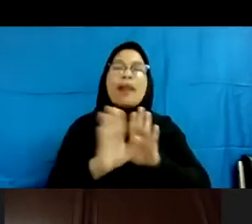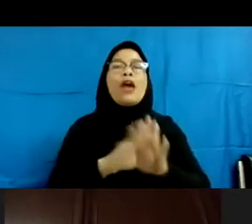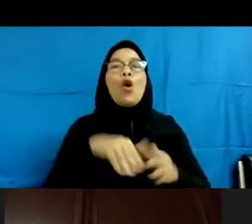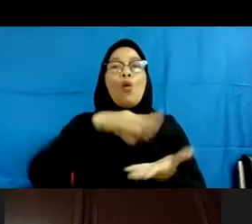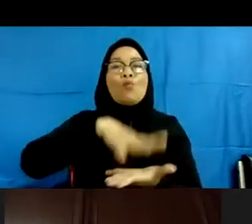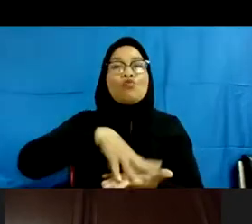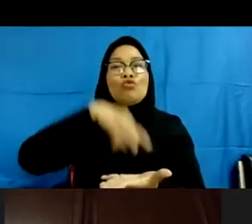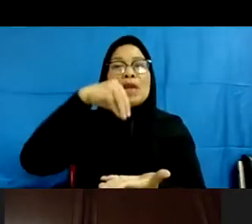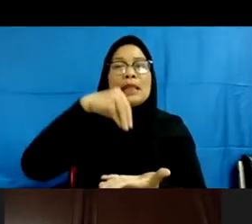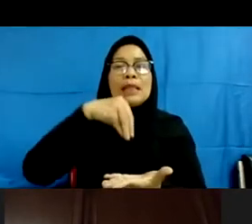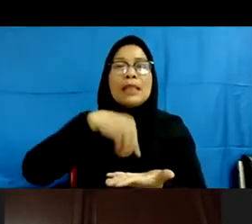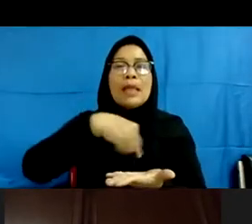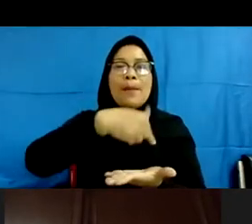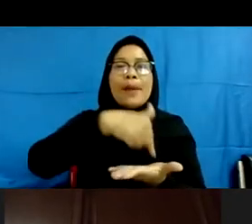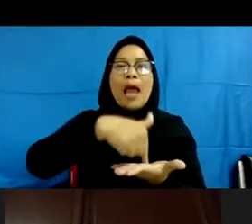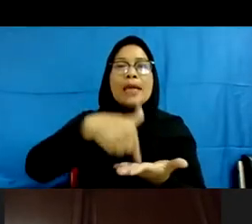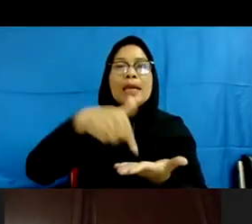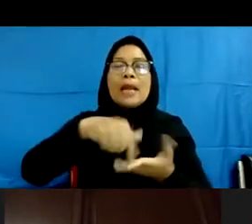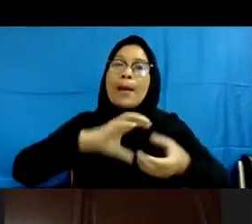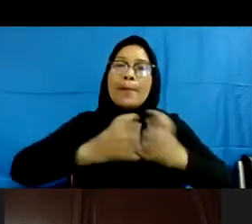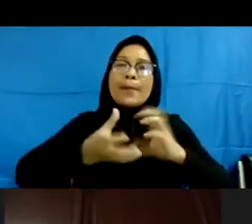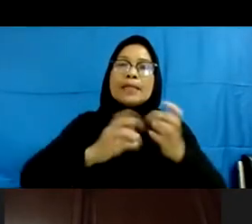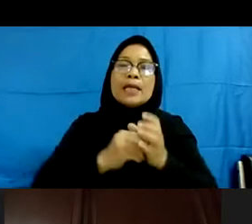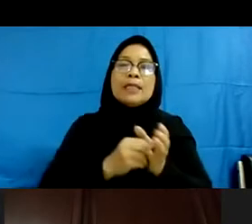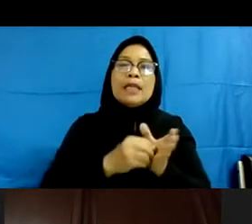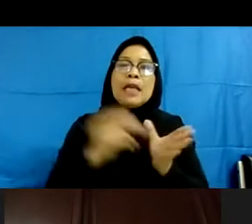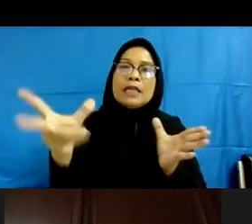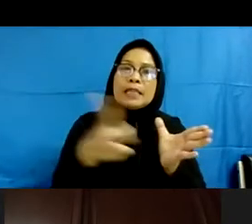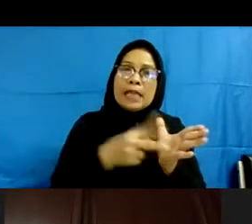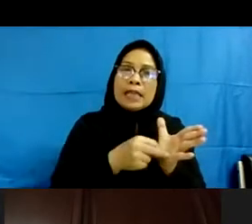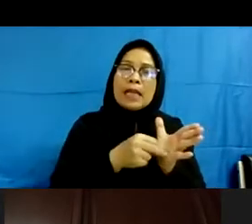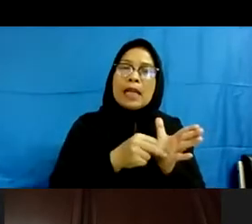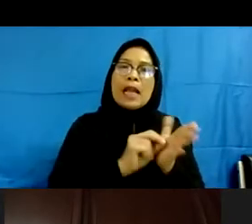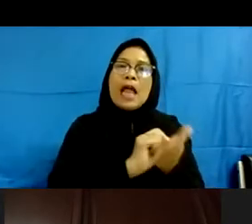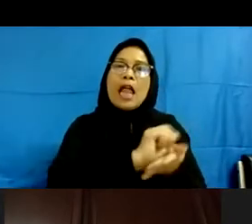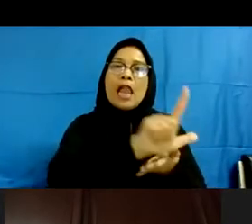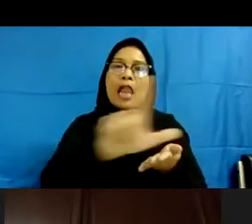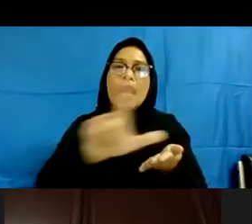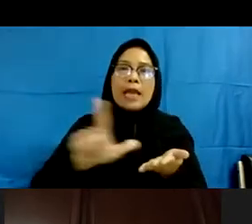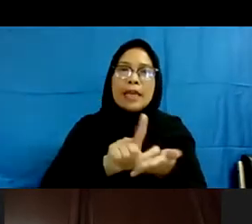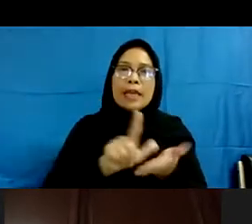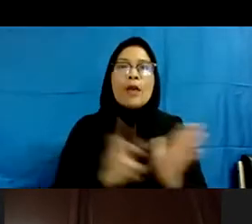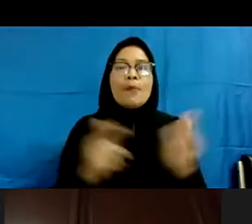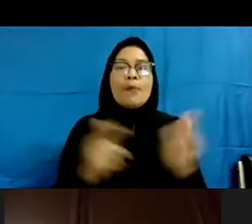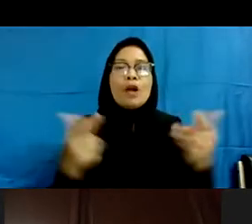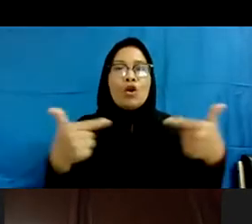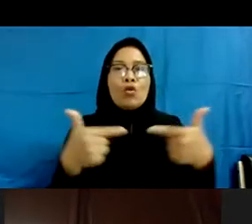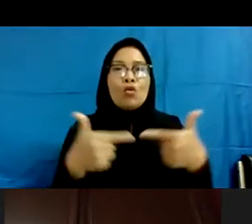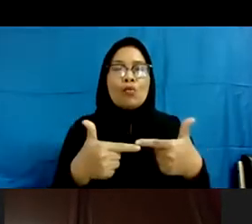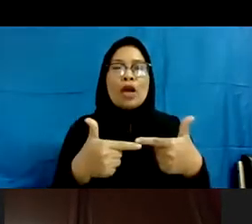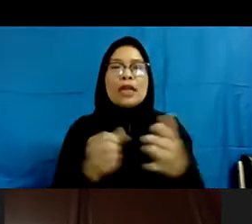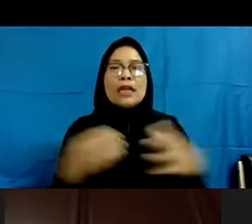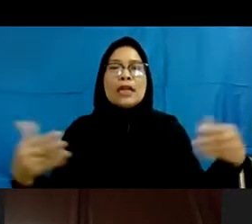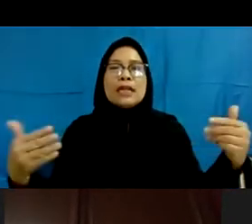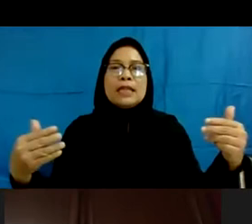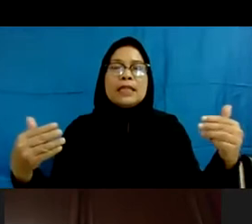pusat Braille ini menjadi centerlink. Centerlink itu artinya dia menghubungkan dengan sistem sumber yang lain.